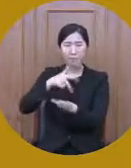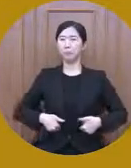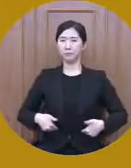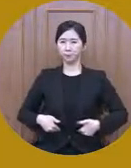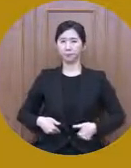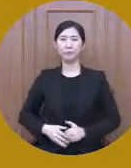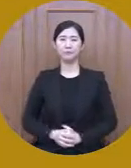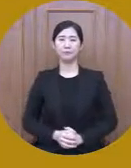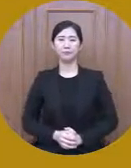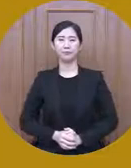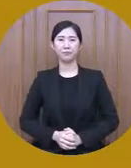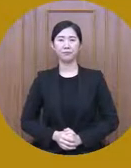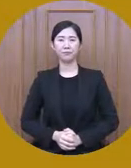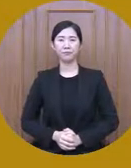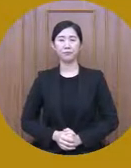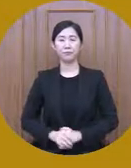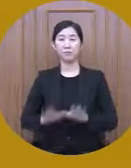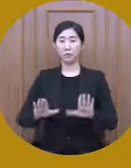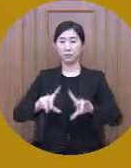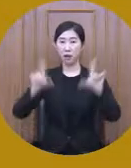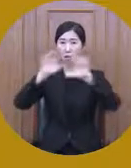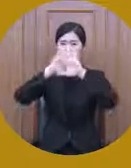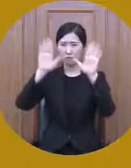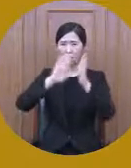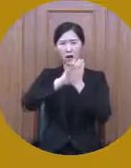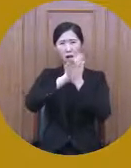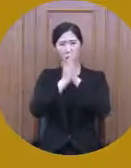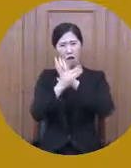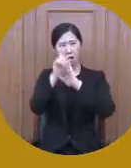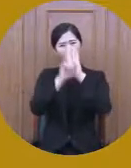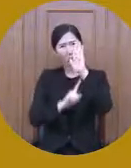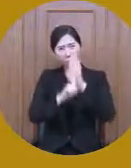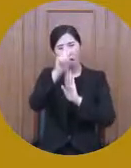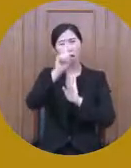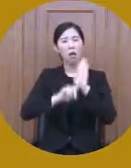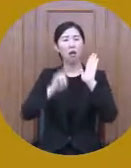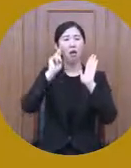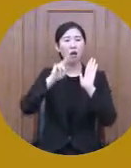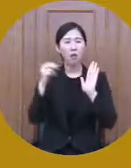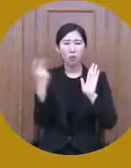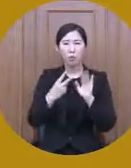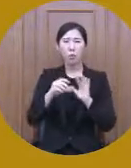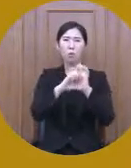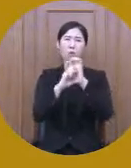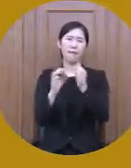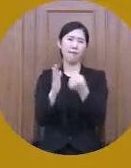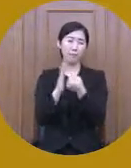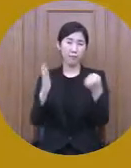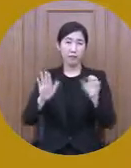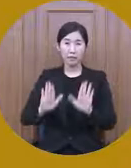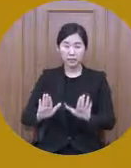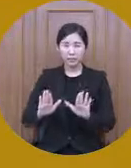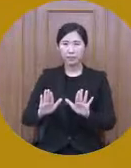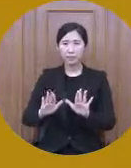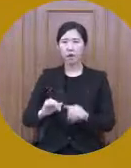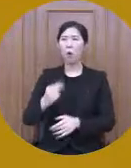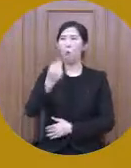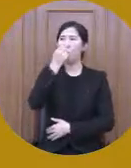것입니다. 기후변화와 코로나로 인해 이동의 패러다임은 탄소 저감적으로 바뀌고 있습니다.